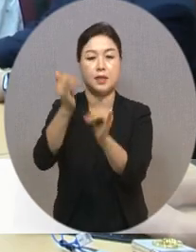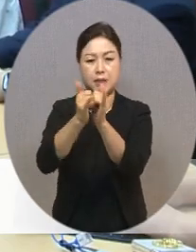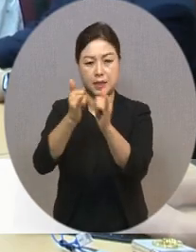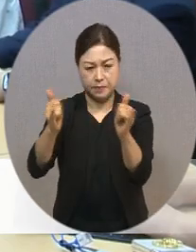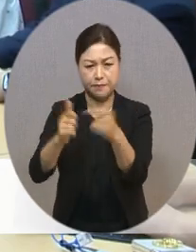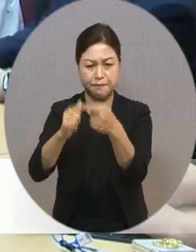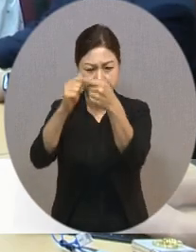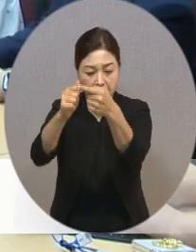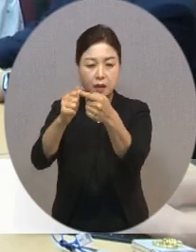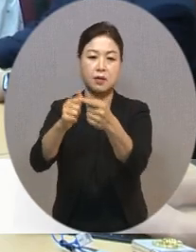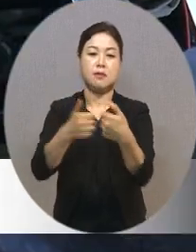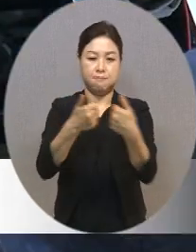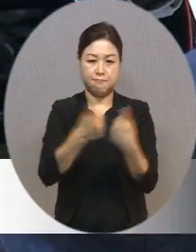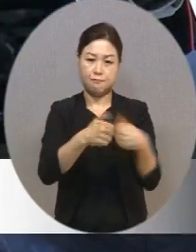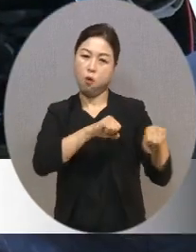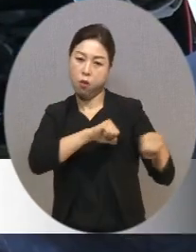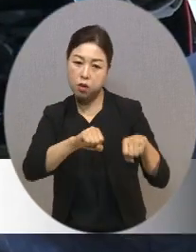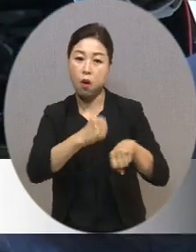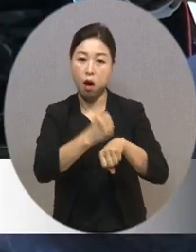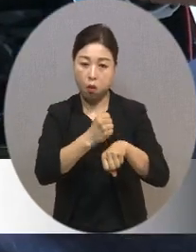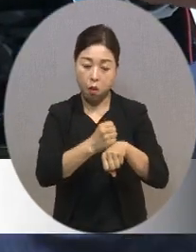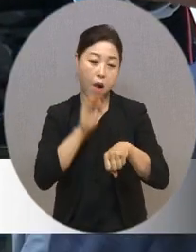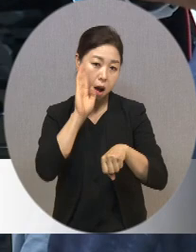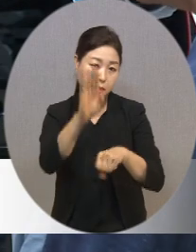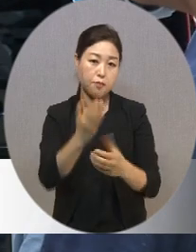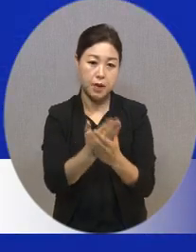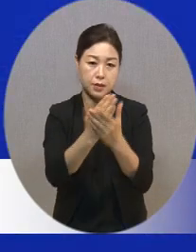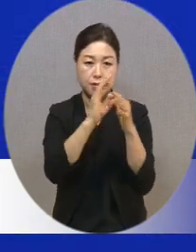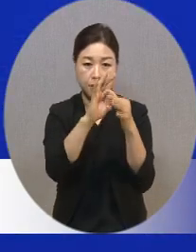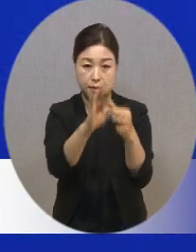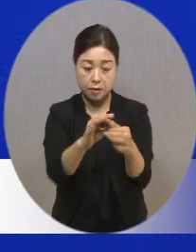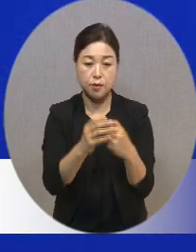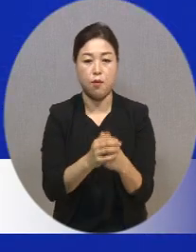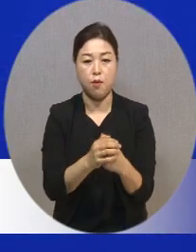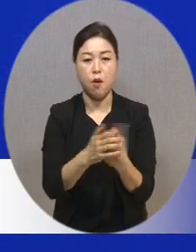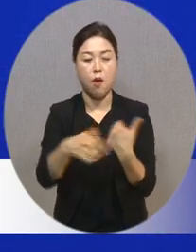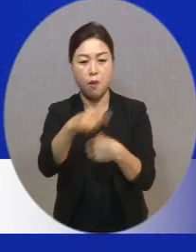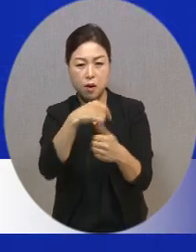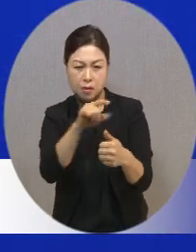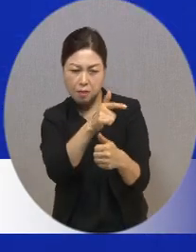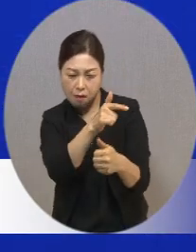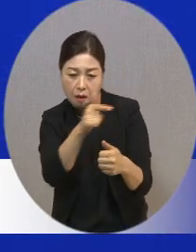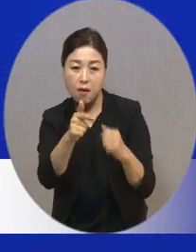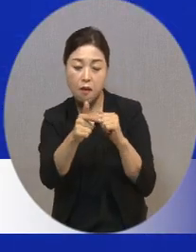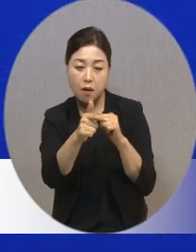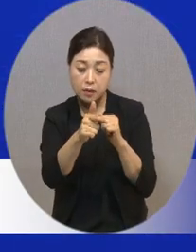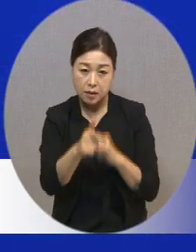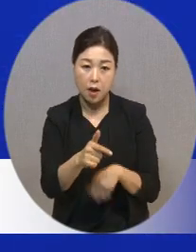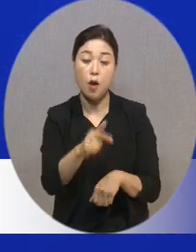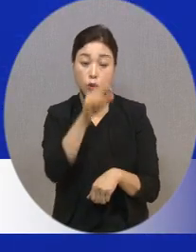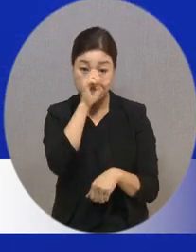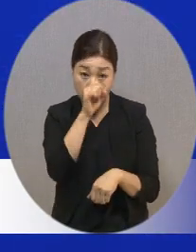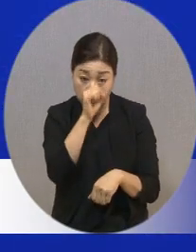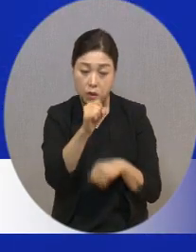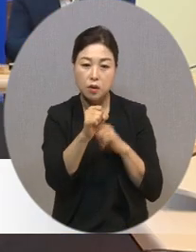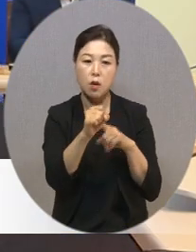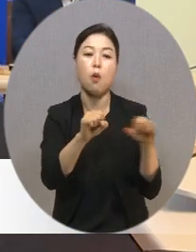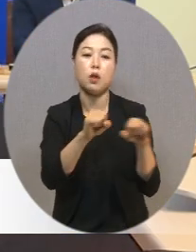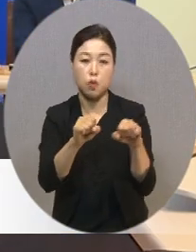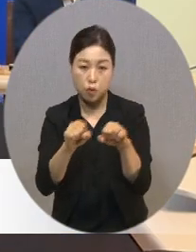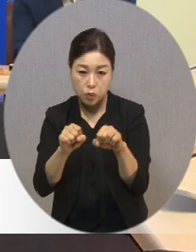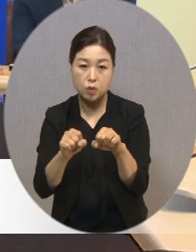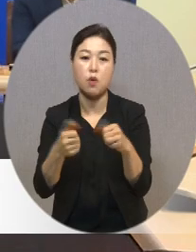중심 의정 활동을 펼치고 지속 가능한 발전과 친환경 정책 추진에 의회의 역량을 집중할